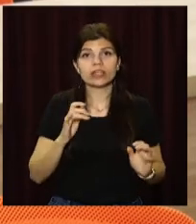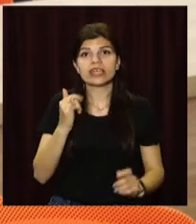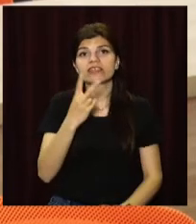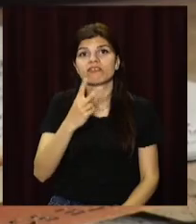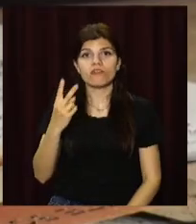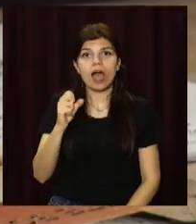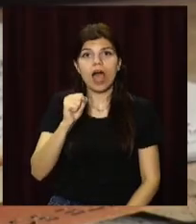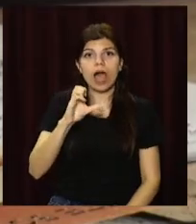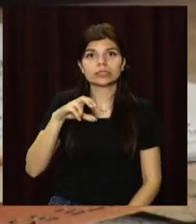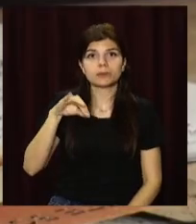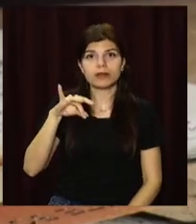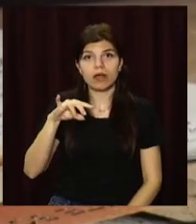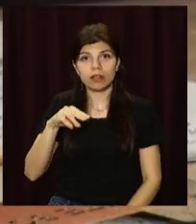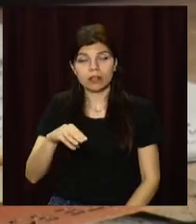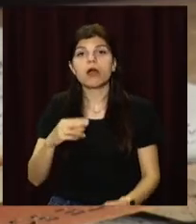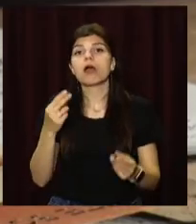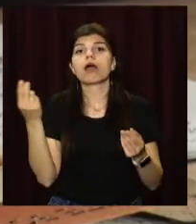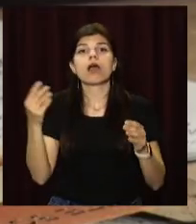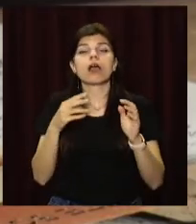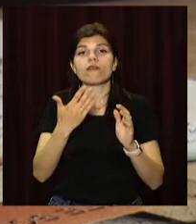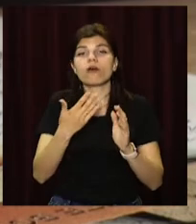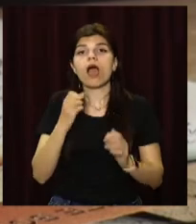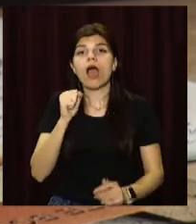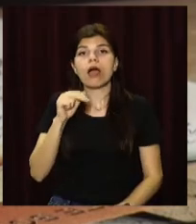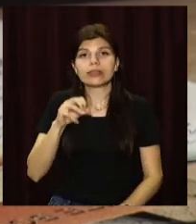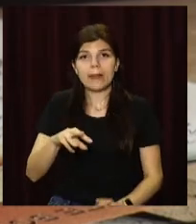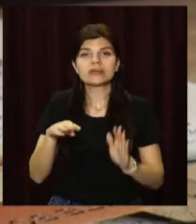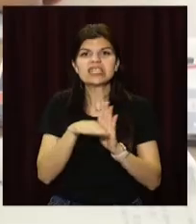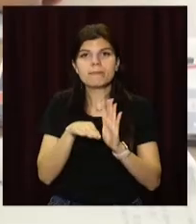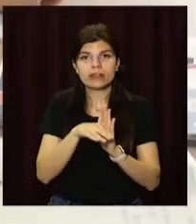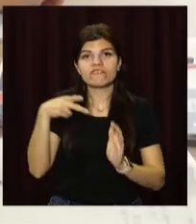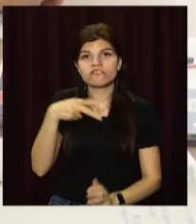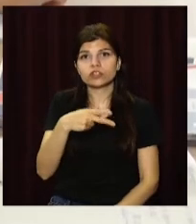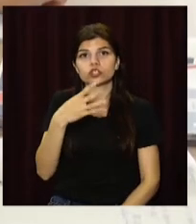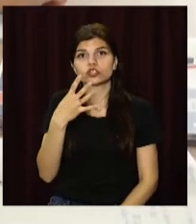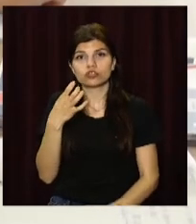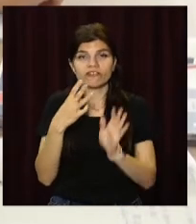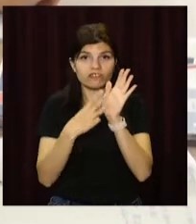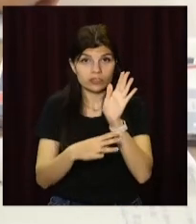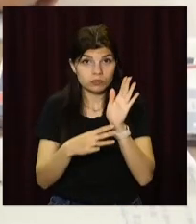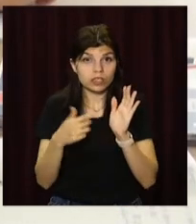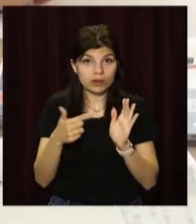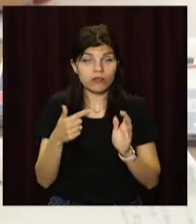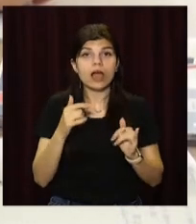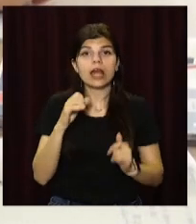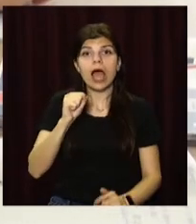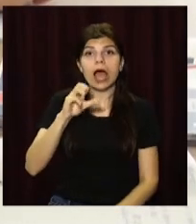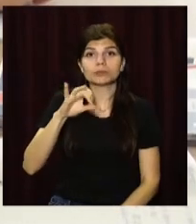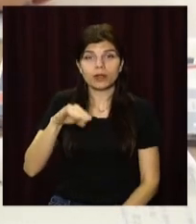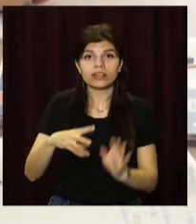22 аспіранти. Розмір академічної стипендії для перших – 2480 гривень, для